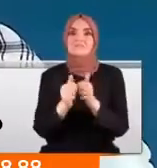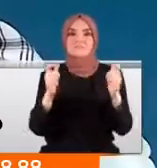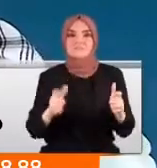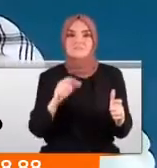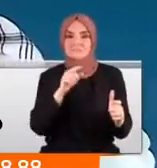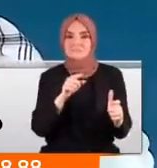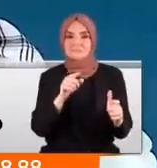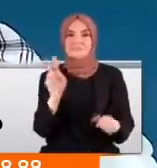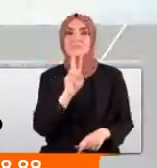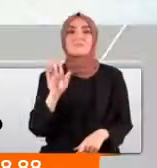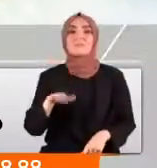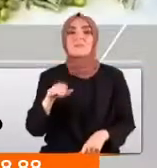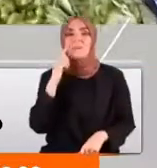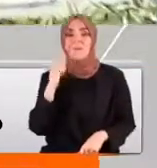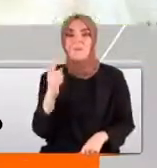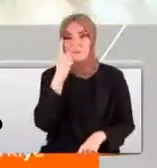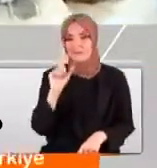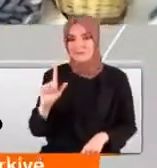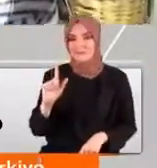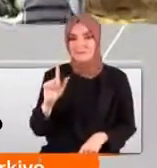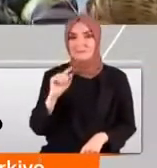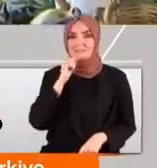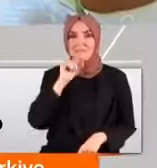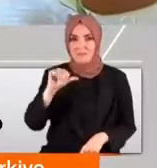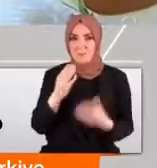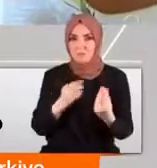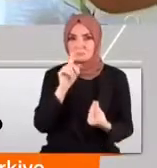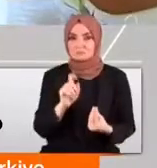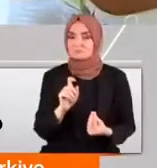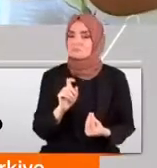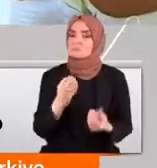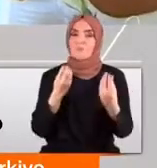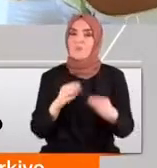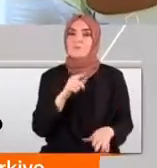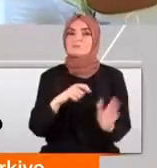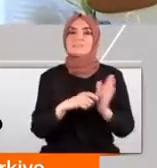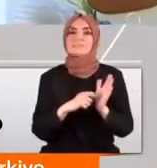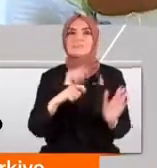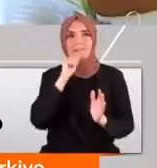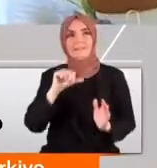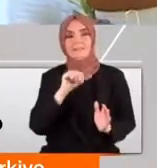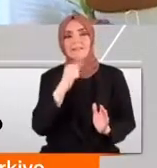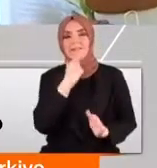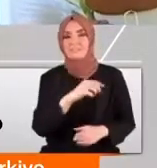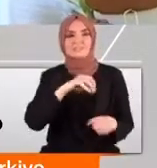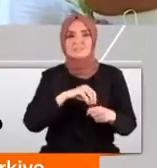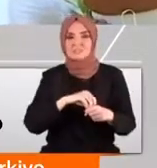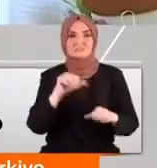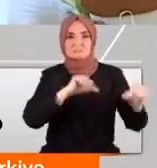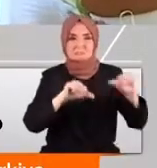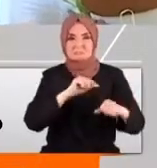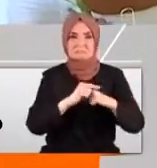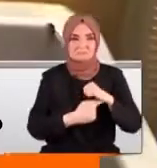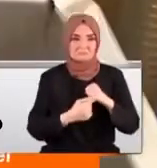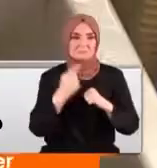liraya zeytinyağı olur mu? Yani bu dönemde olabilmesi mümkün değil. Onun sadece adı zeytinyağıdır. İçinde ne olduğunu tahmin edebilmek pek